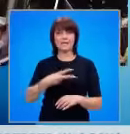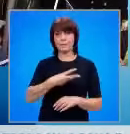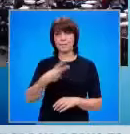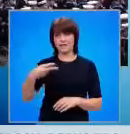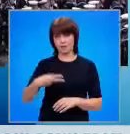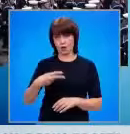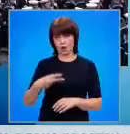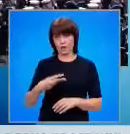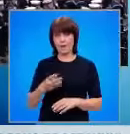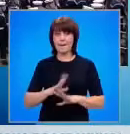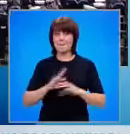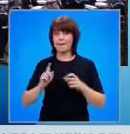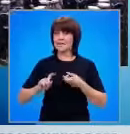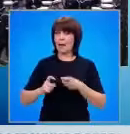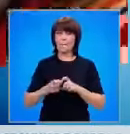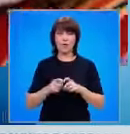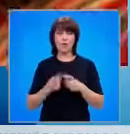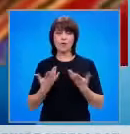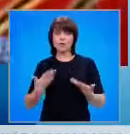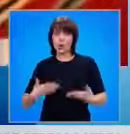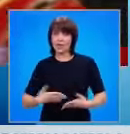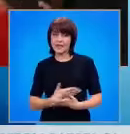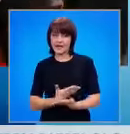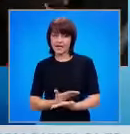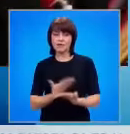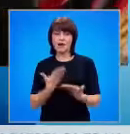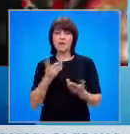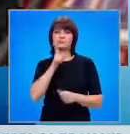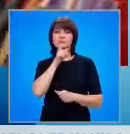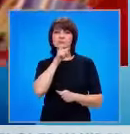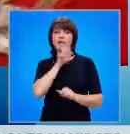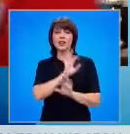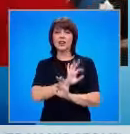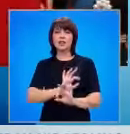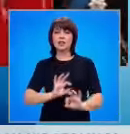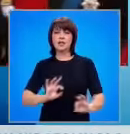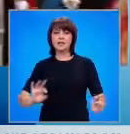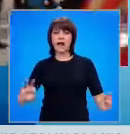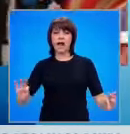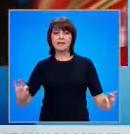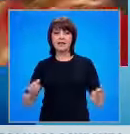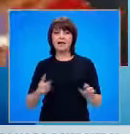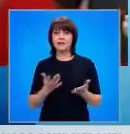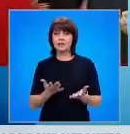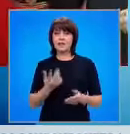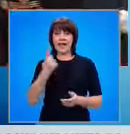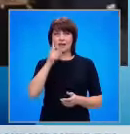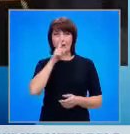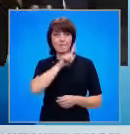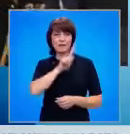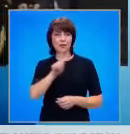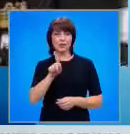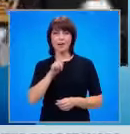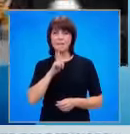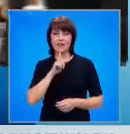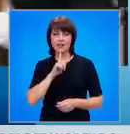безспорно беше най-емоционален и най-впечатляващ, беше оглушителната тишина, която настана по време на двуминутното мълчание. В